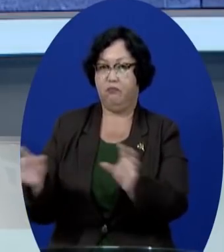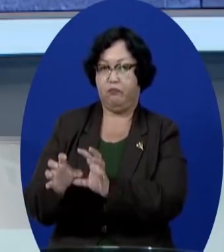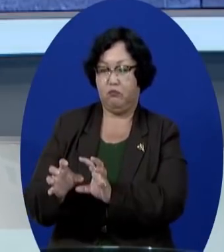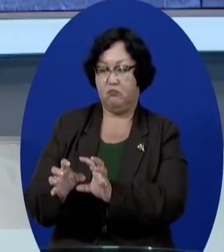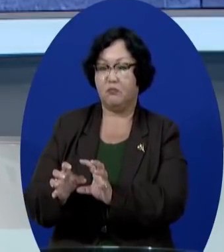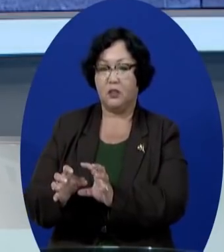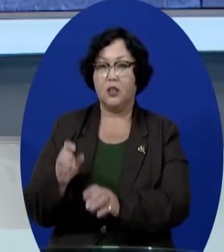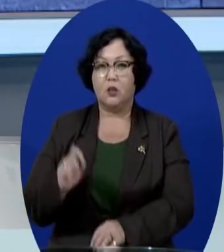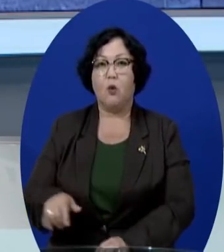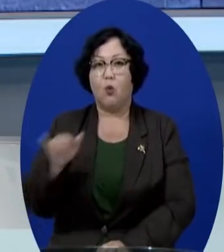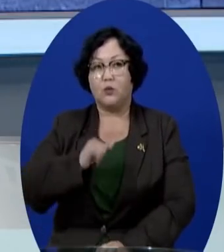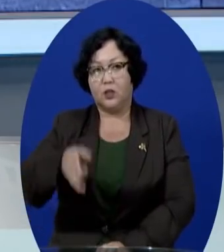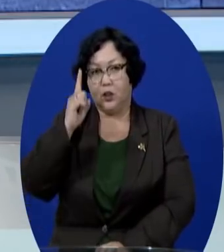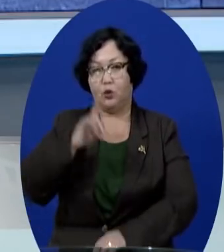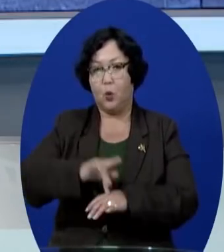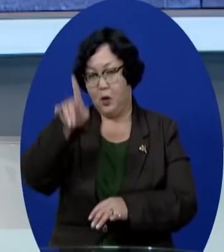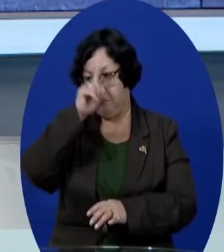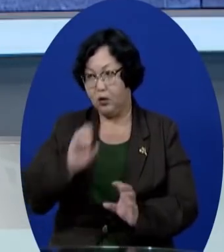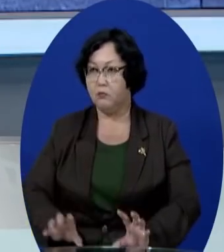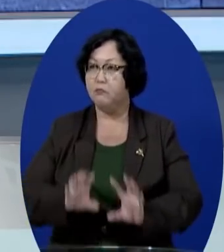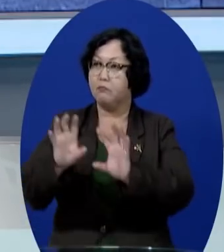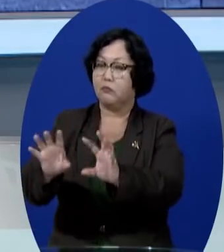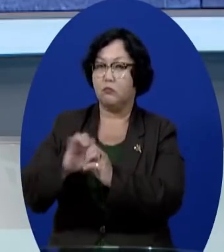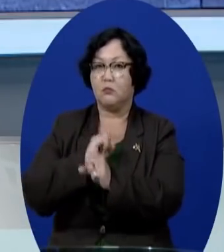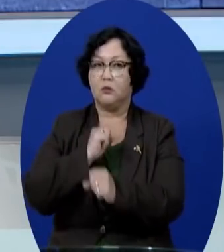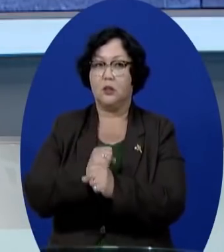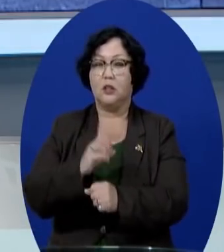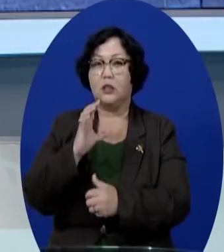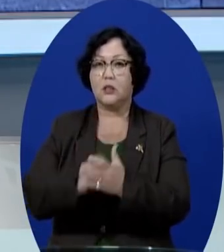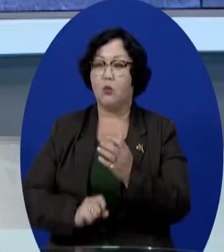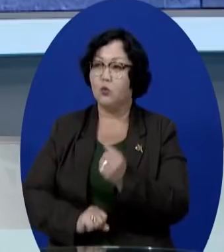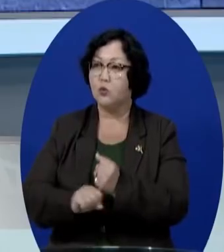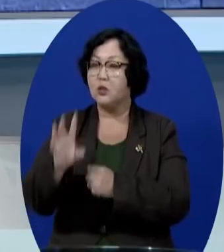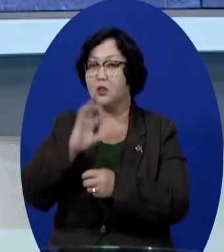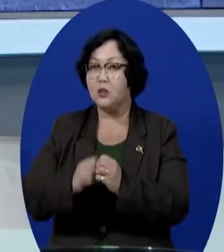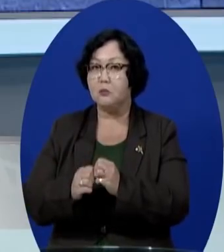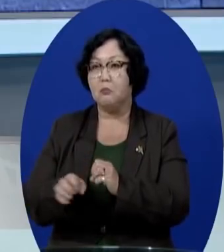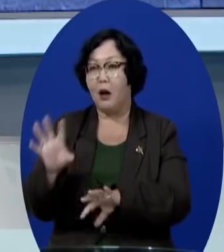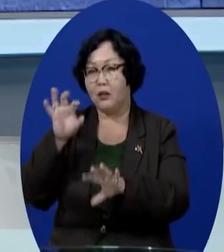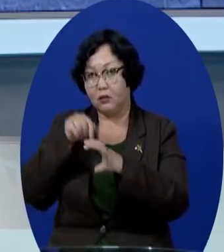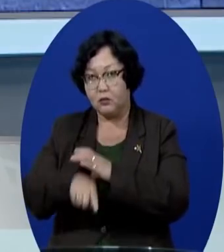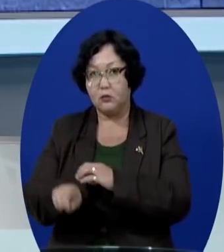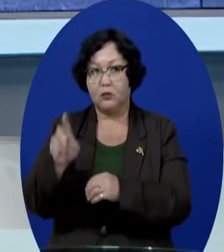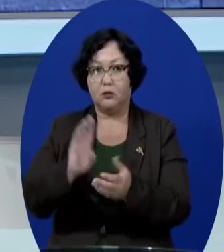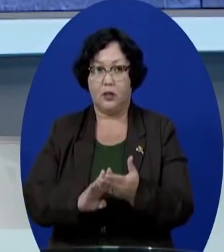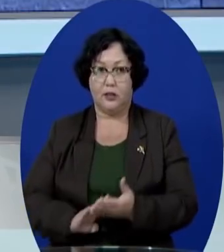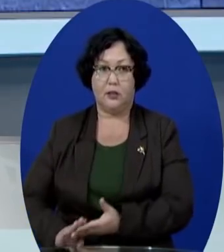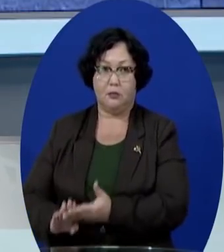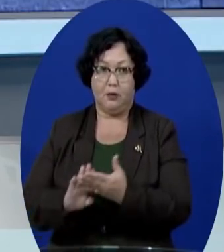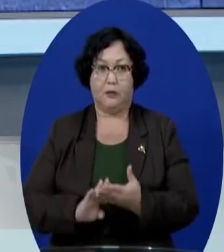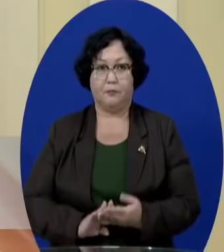ажлын хэсгийн улсын 1-р төв эмнэлэгт ажиллаж гүйцэтгэлээр санхүүжүүлэх тогтолцоонд шилжсэн явцдаа танилцлаа.